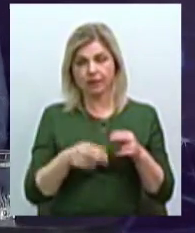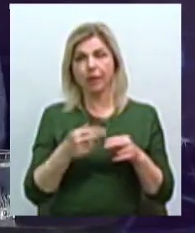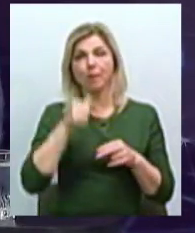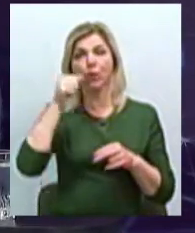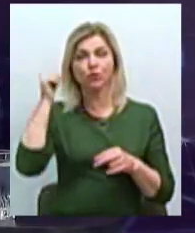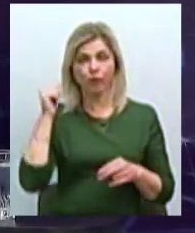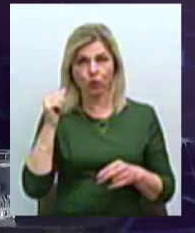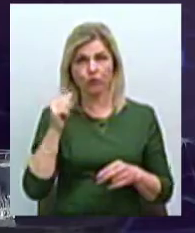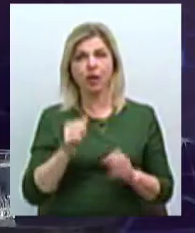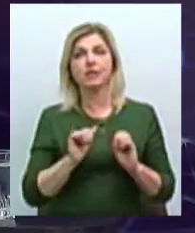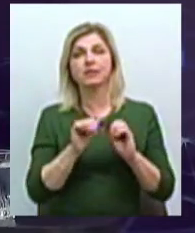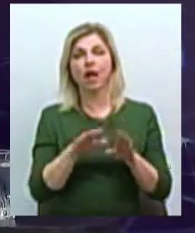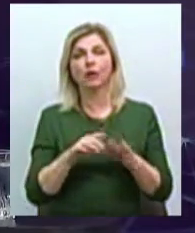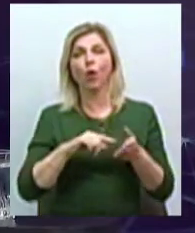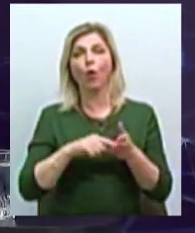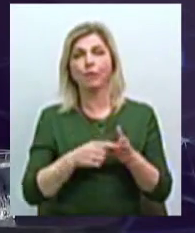здали об'єкт під